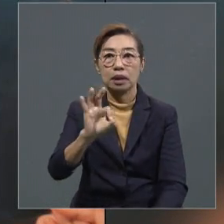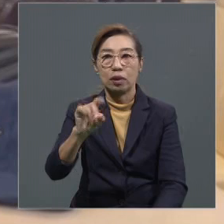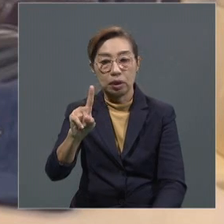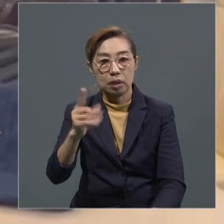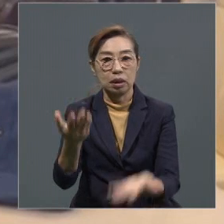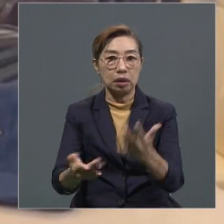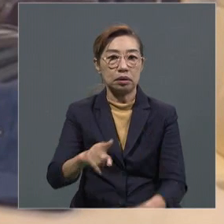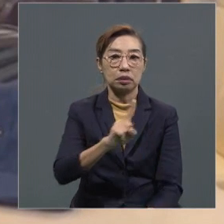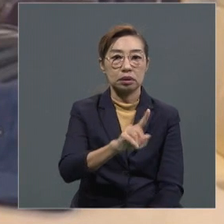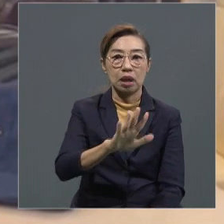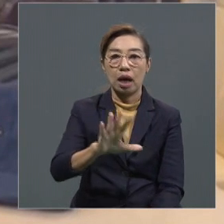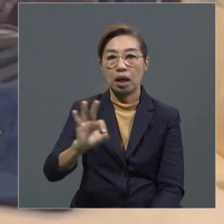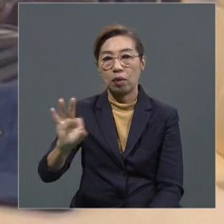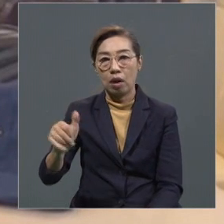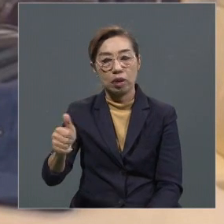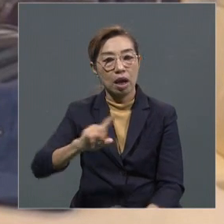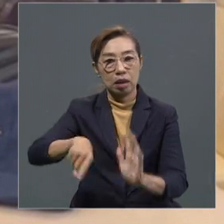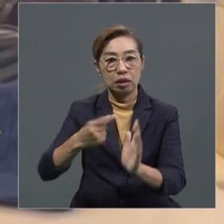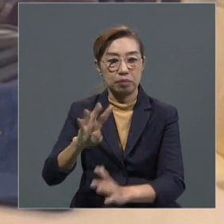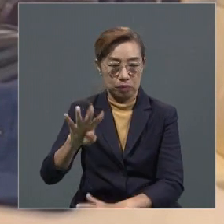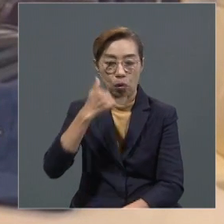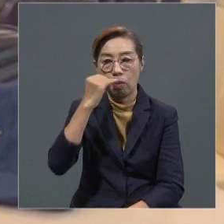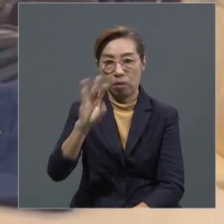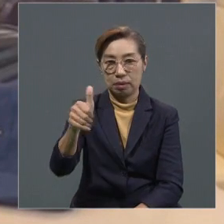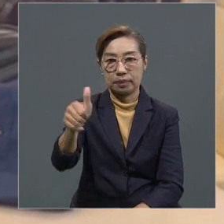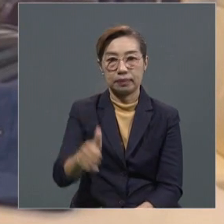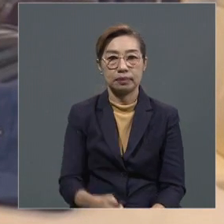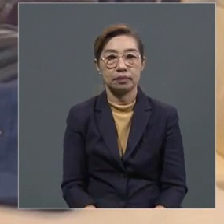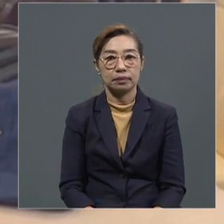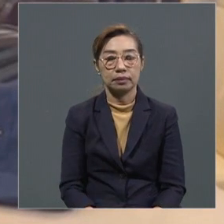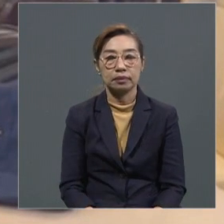หรือว่า 1599ได้ตลอด 20 4